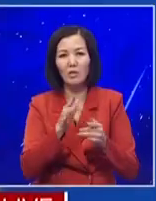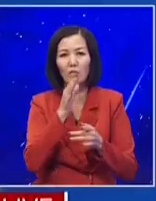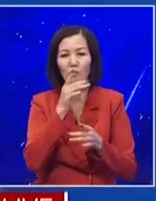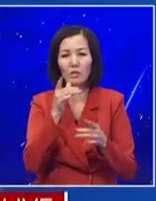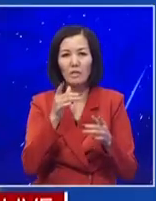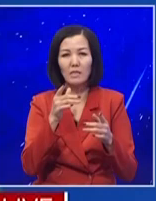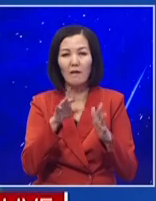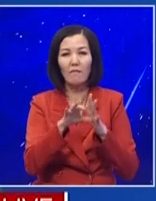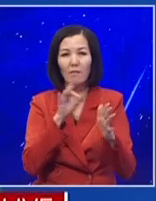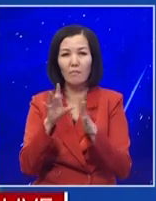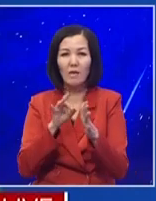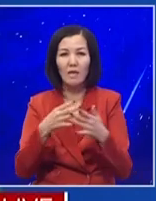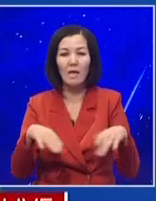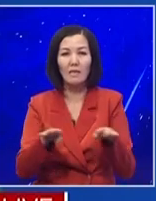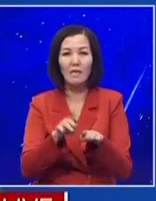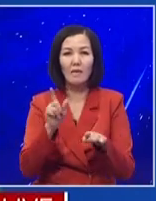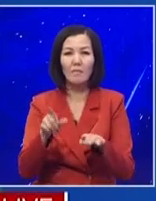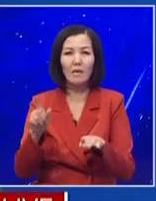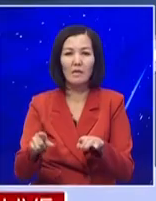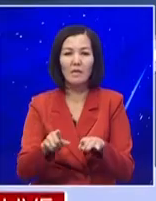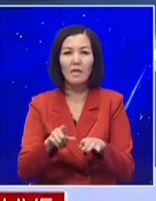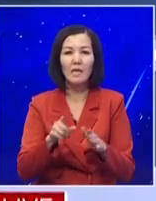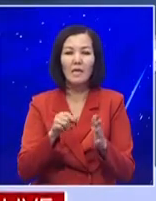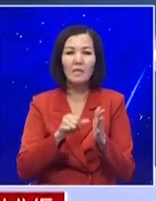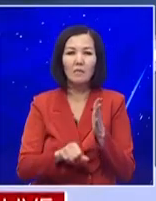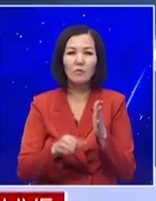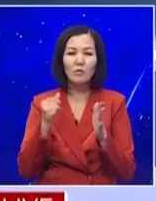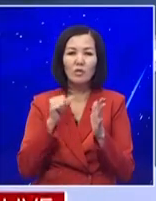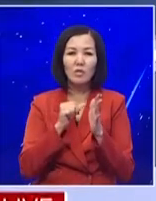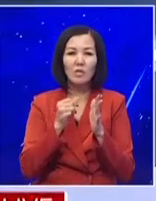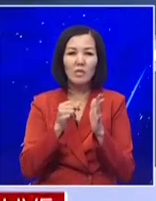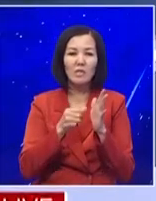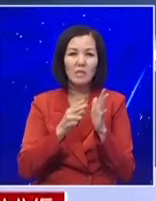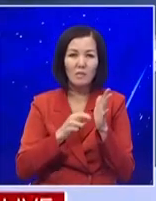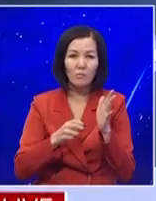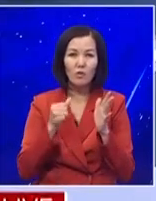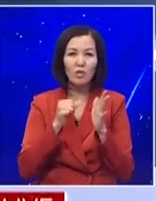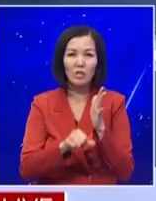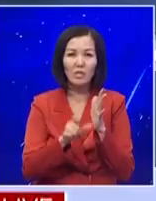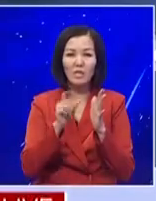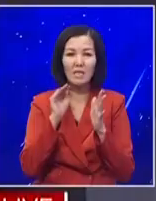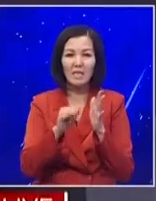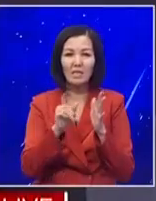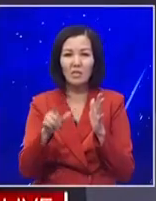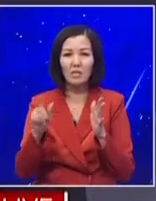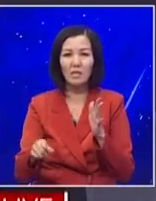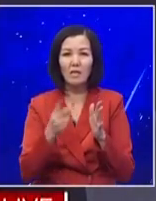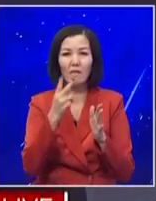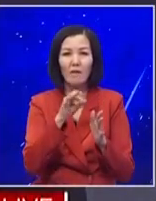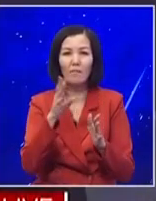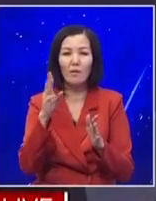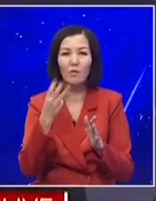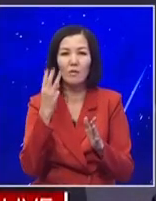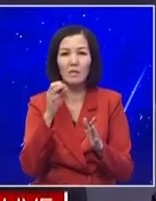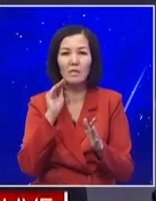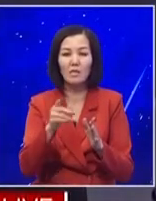возрасте. Таких граждан порядка 760 тысяч. В среднем 2 миллиона 300 тысяч тенге приходится на